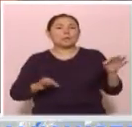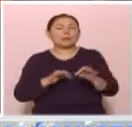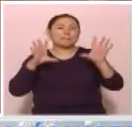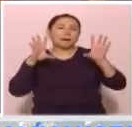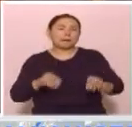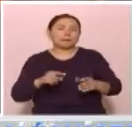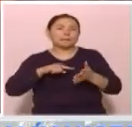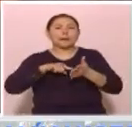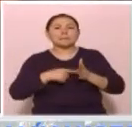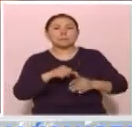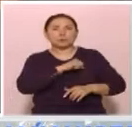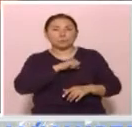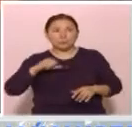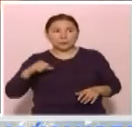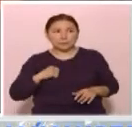барлық мақсатының өзі